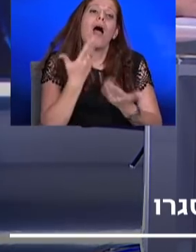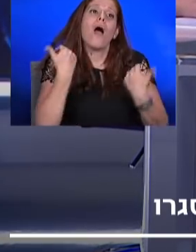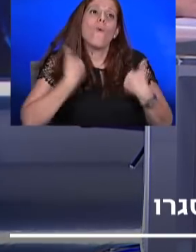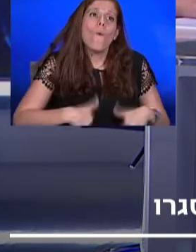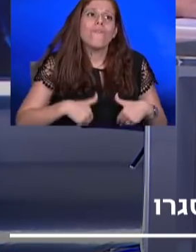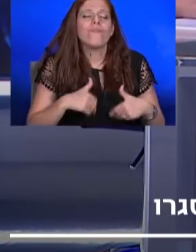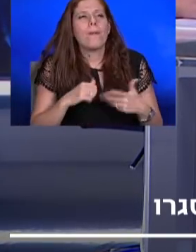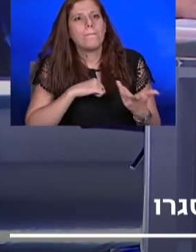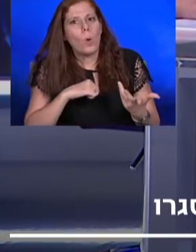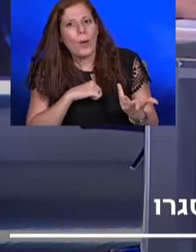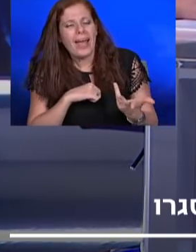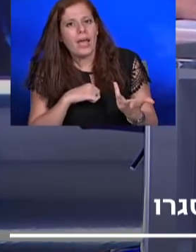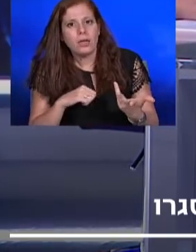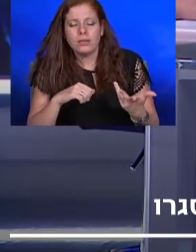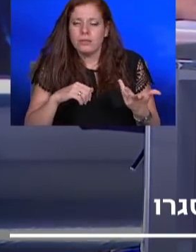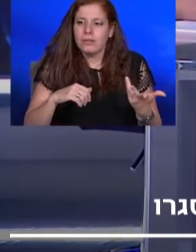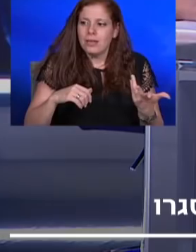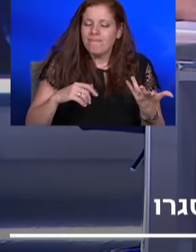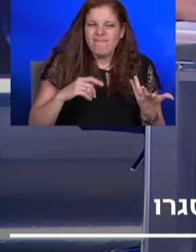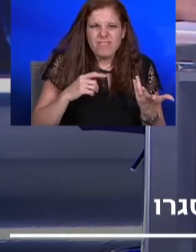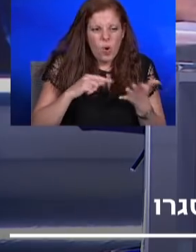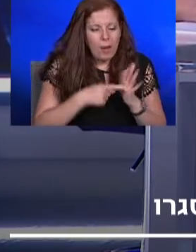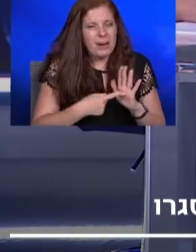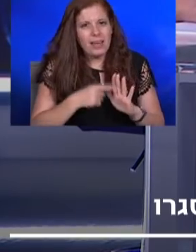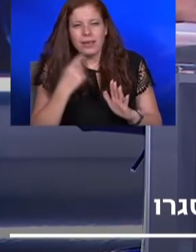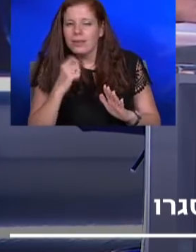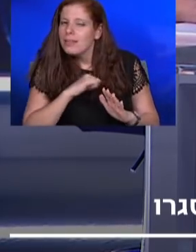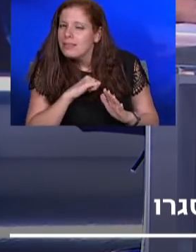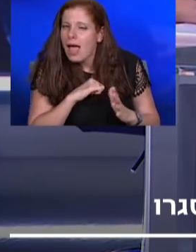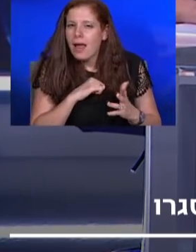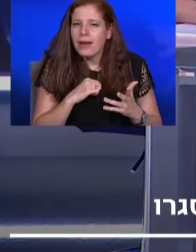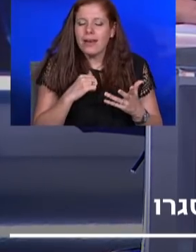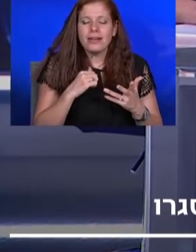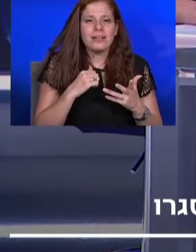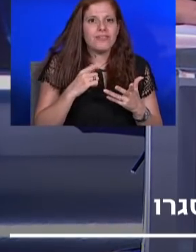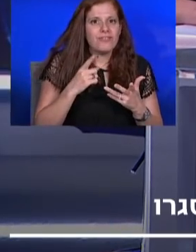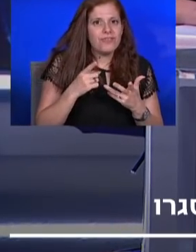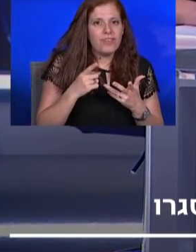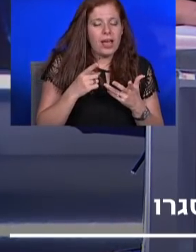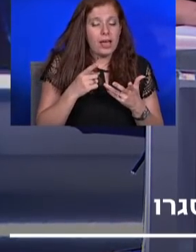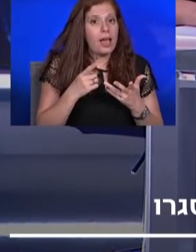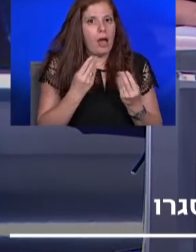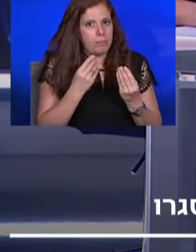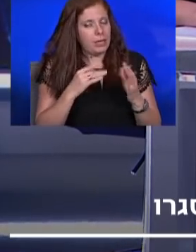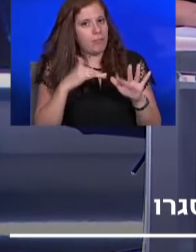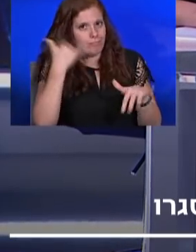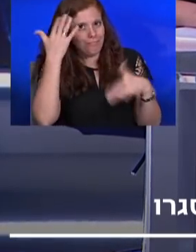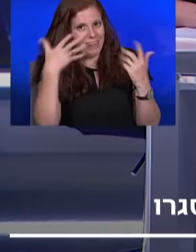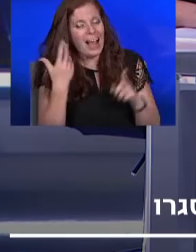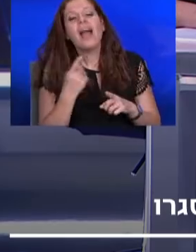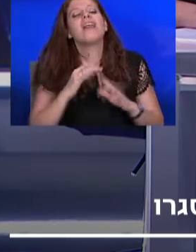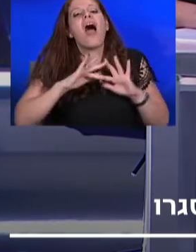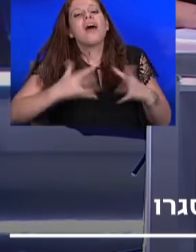סקרנות, וכמובן יוצר הרבה מאוד סקנדלים. החזה הנשי הוא איזה מין פוקוס, גם לאורך ההיסטוריה